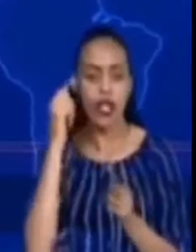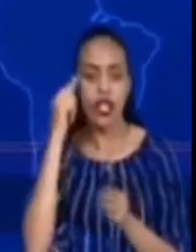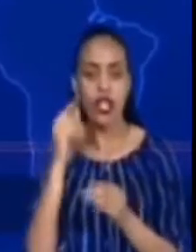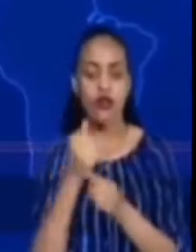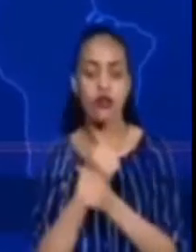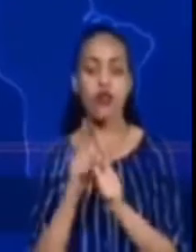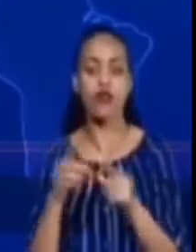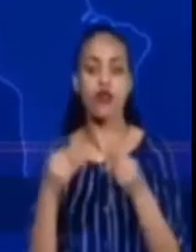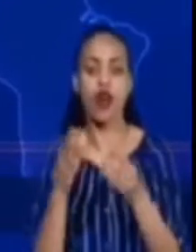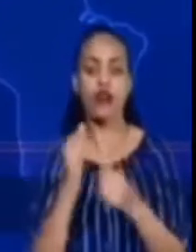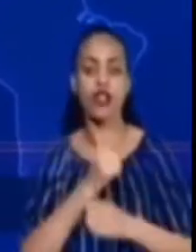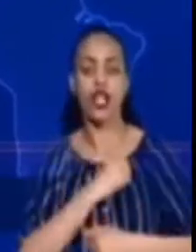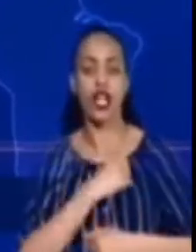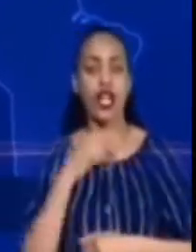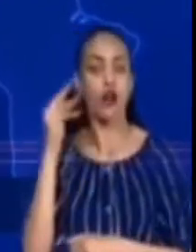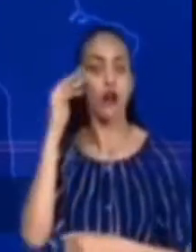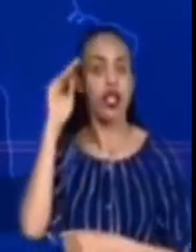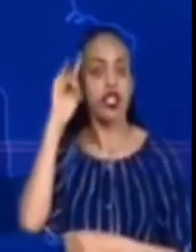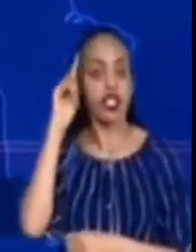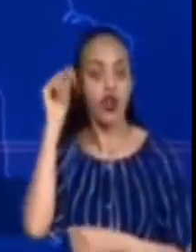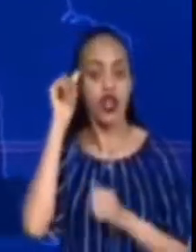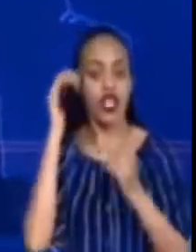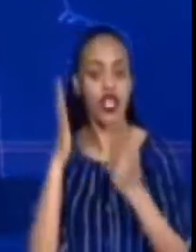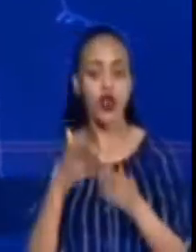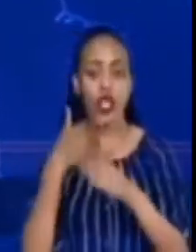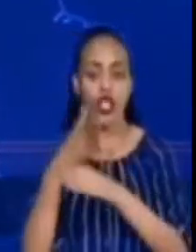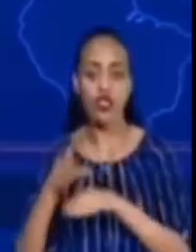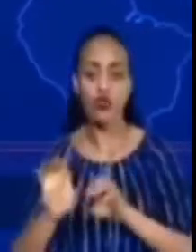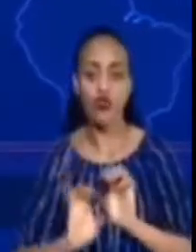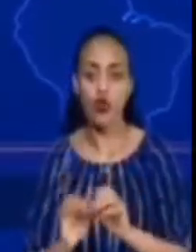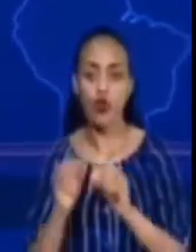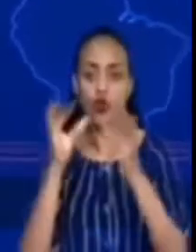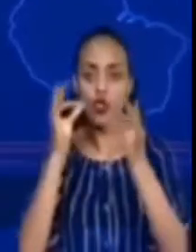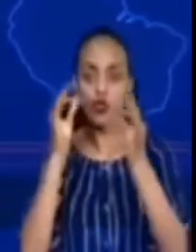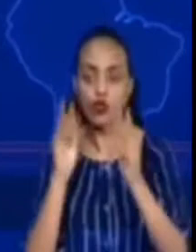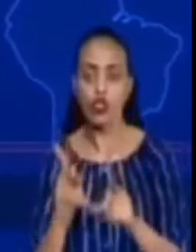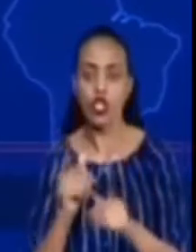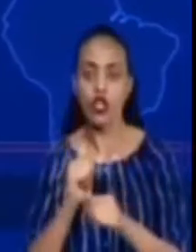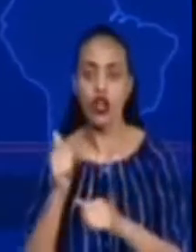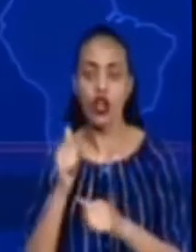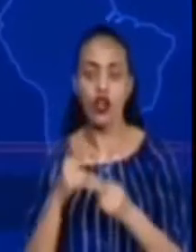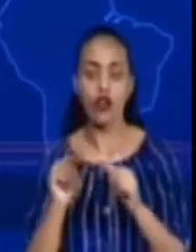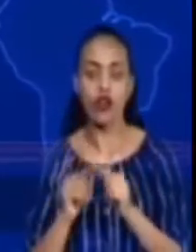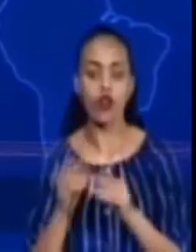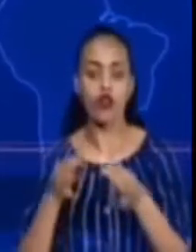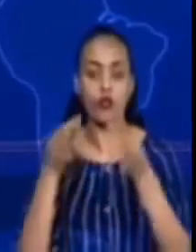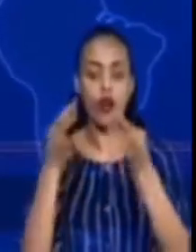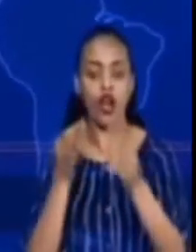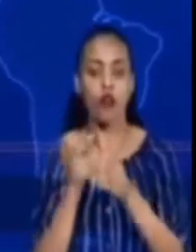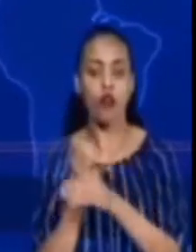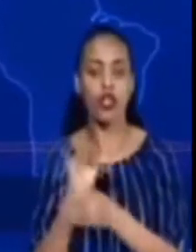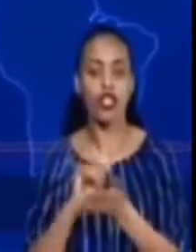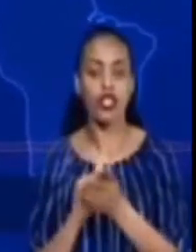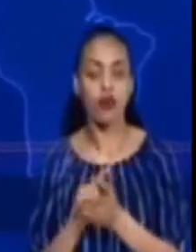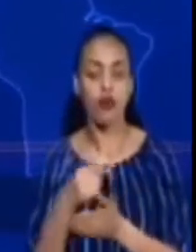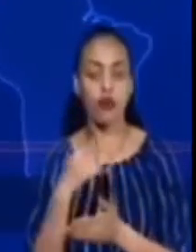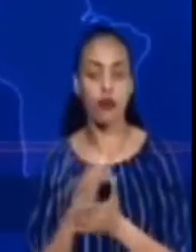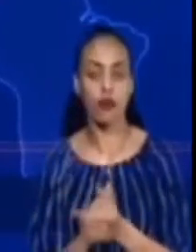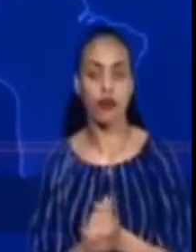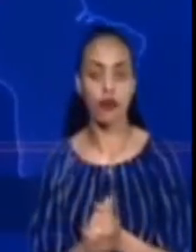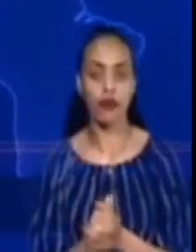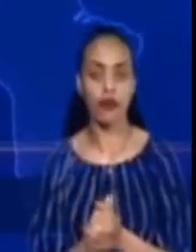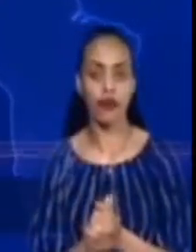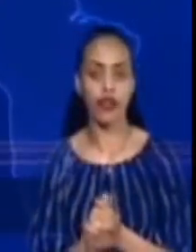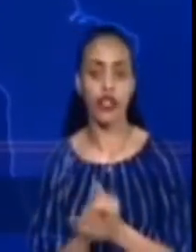ምስቅልቅሉን ያወጣ ሐቁን የገለጠ ምሁር ስለሆነ እኮ ሐቁን ያወጣ ምሁር ስለሆነ ነው